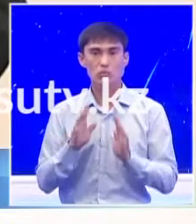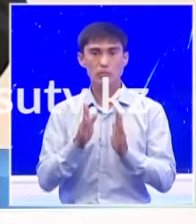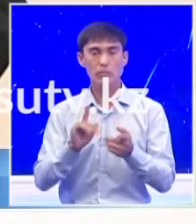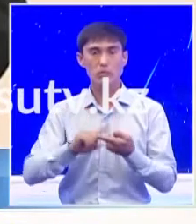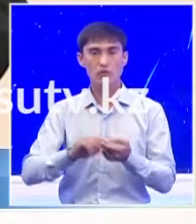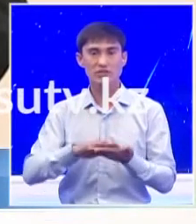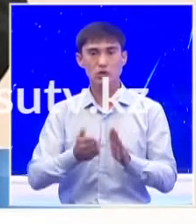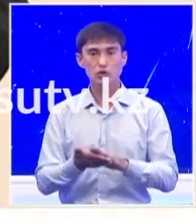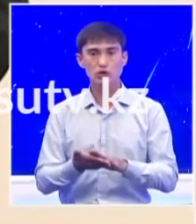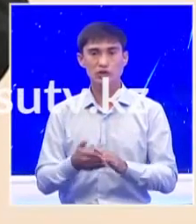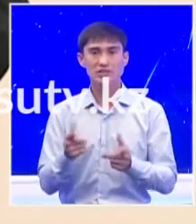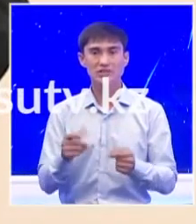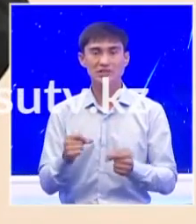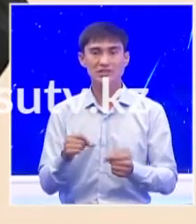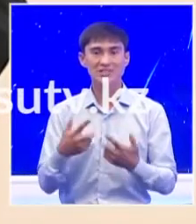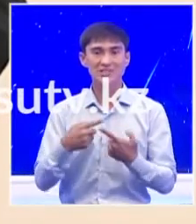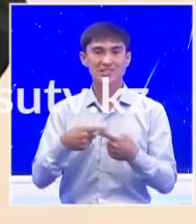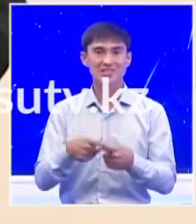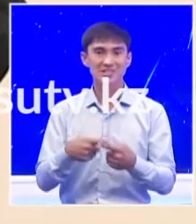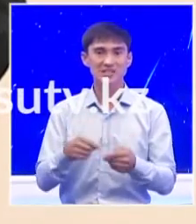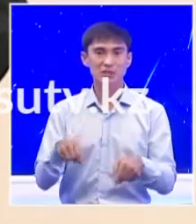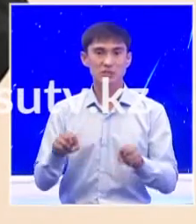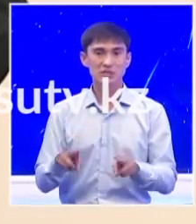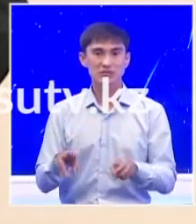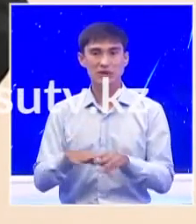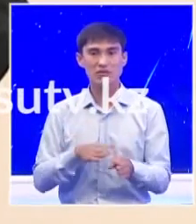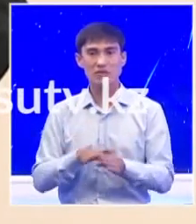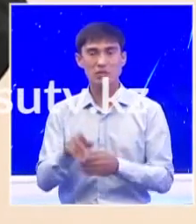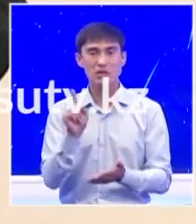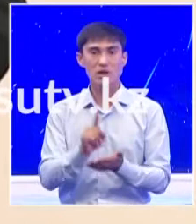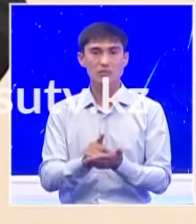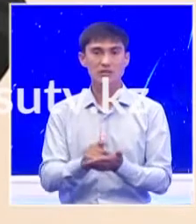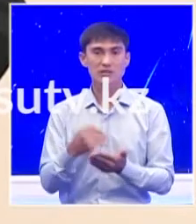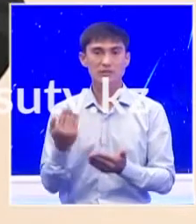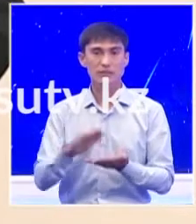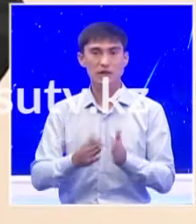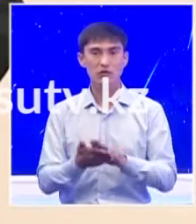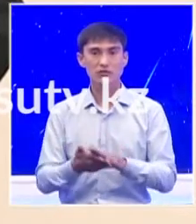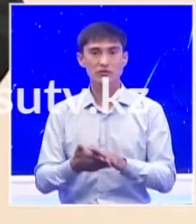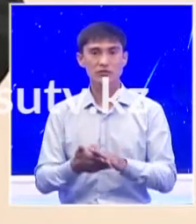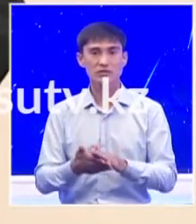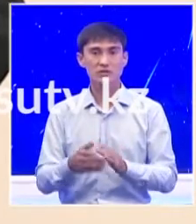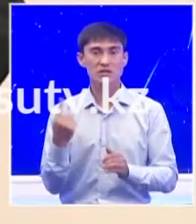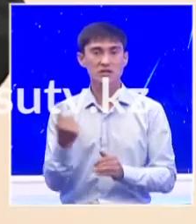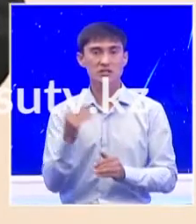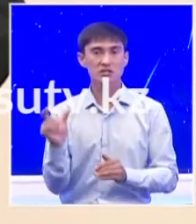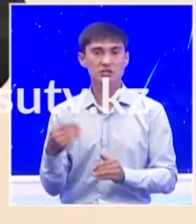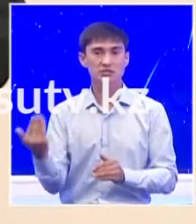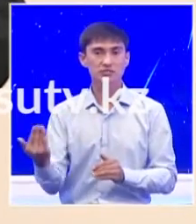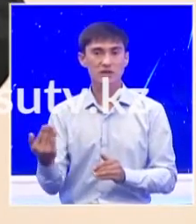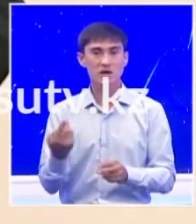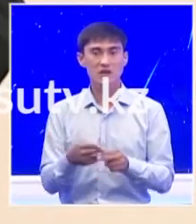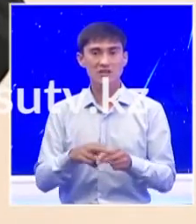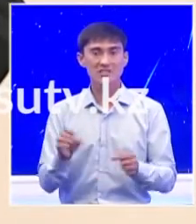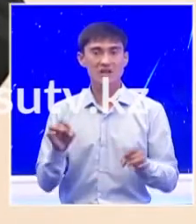заключения, где согласно приложенным техническим спецификациям объем выполненных обязательств ко всем договорам является абсолютно идентичным. То есть это и есть